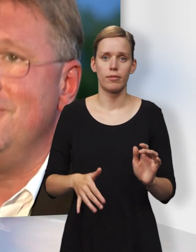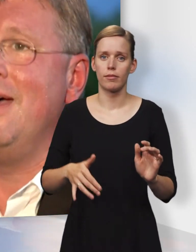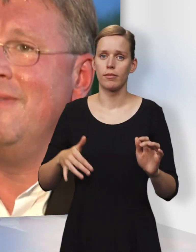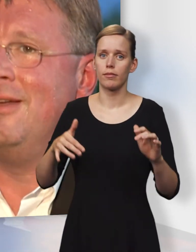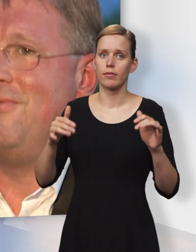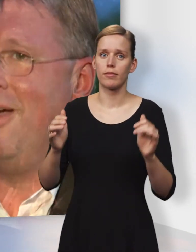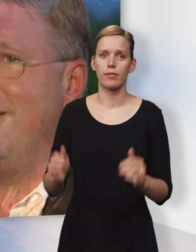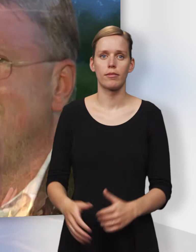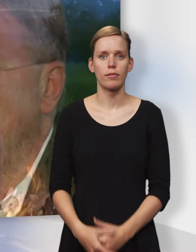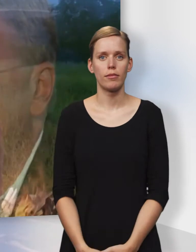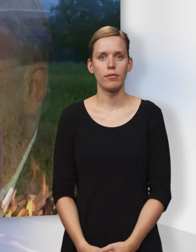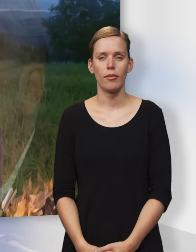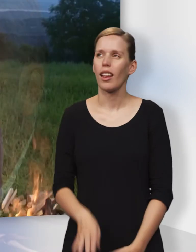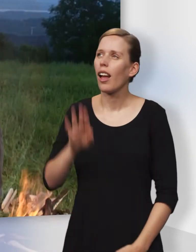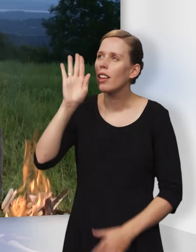Gott. Zünde an dein Feuer.